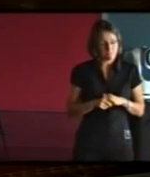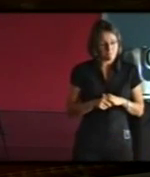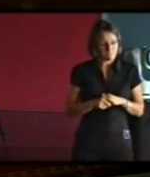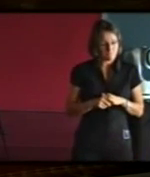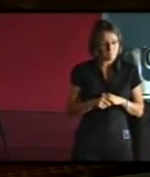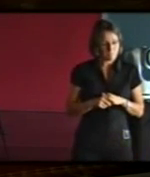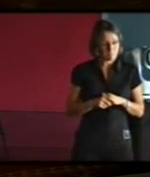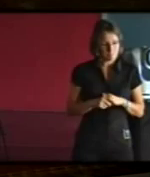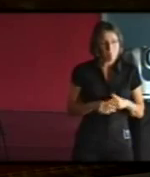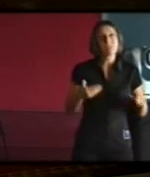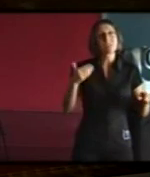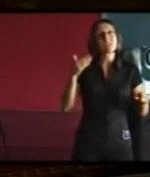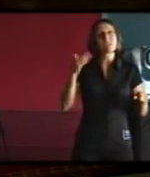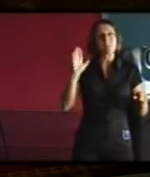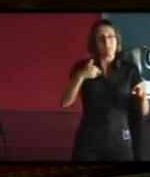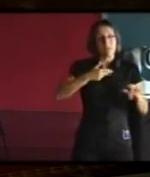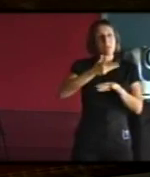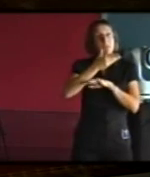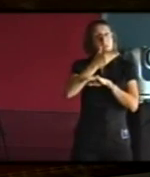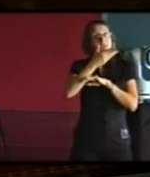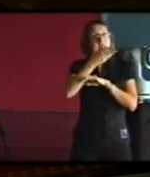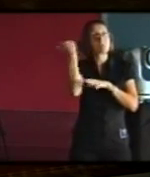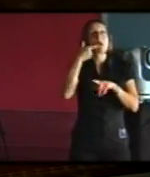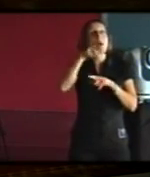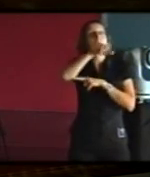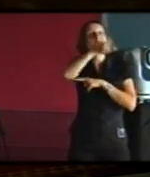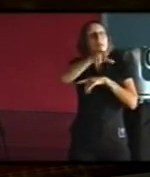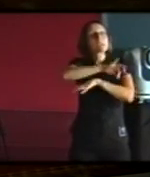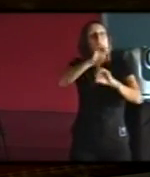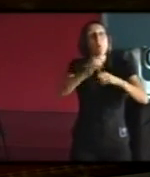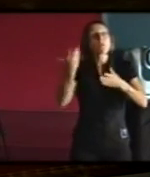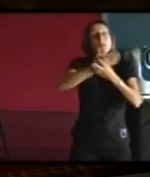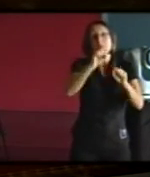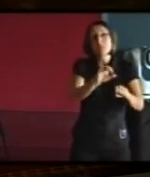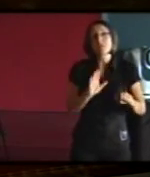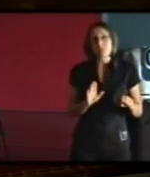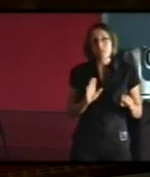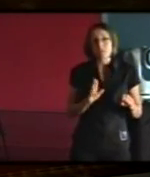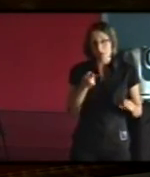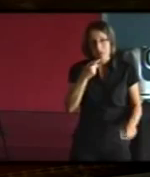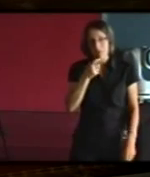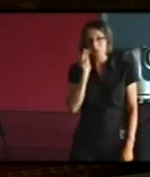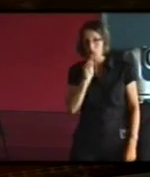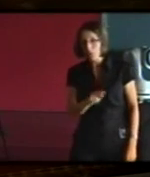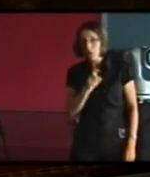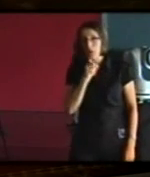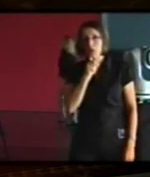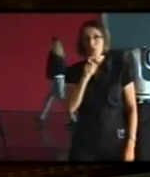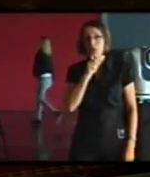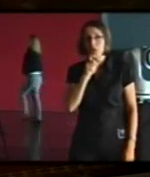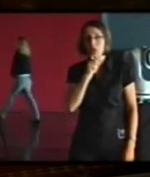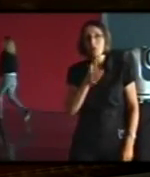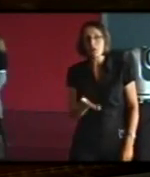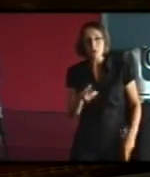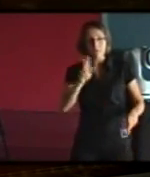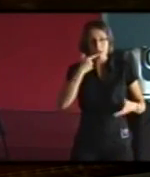Or, on n'a pas encore, et ça je ne sais pas, c'est plutôt aux architectes de parler que moi, mais je n'ai pas encore tellement vu la capacité de